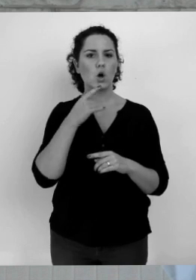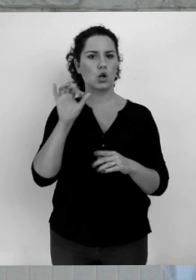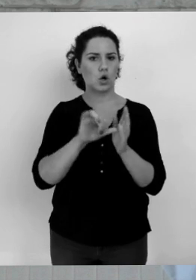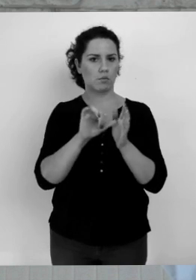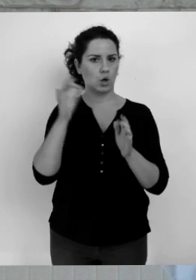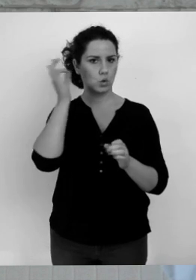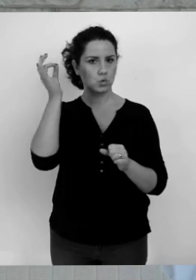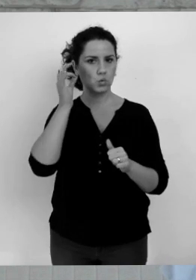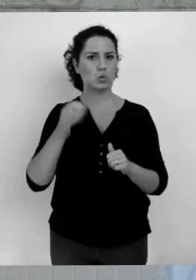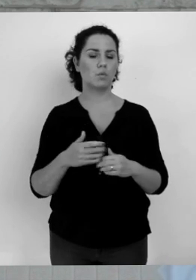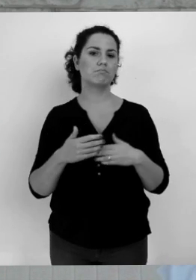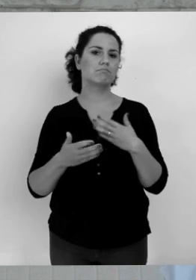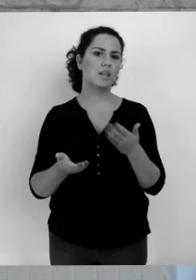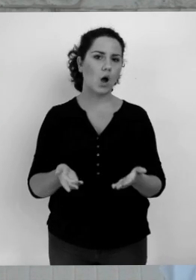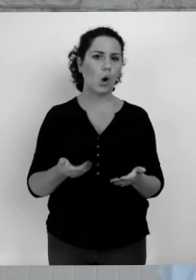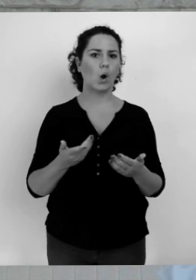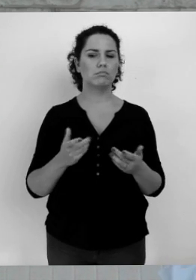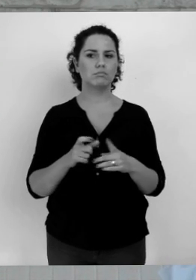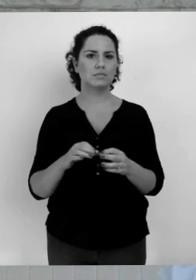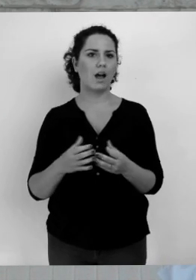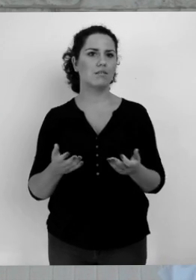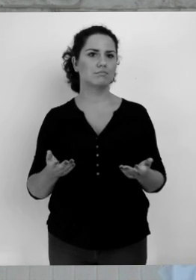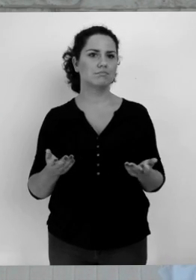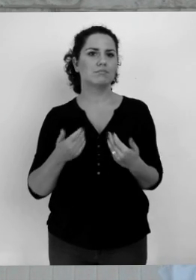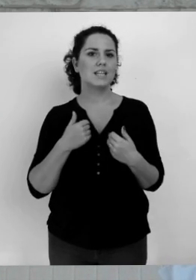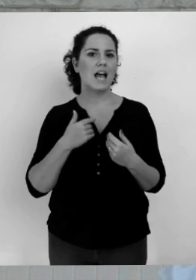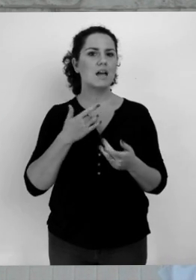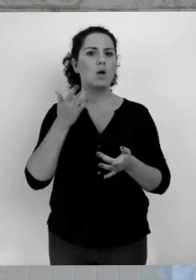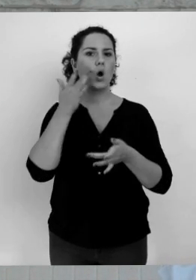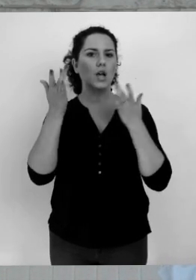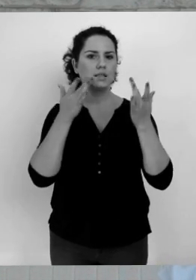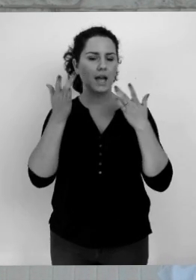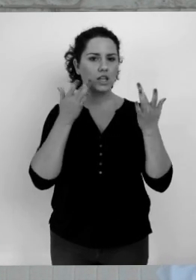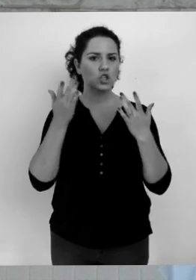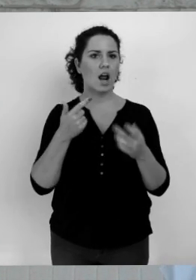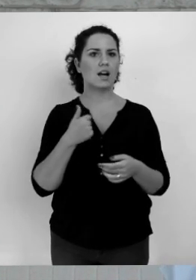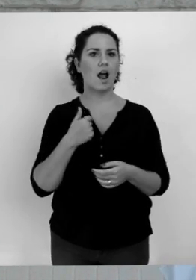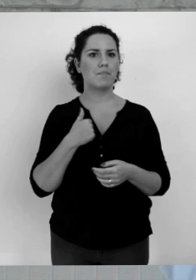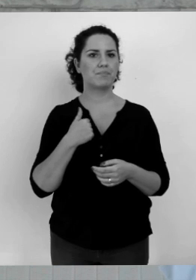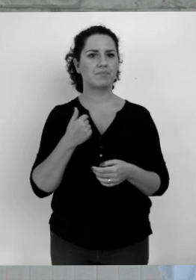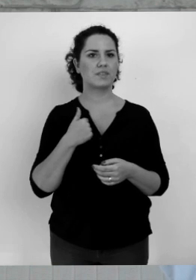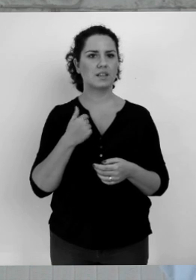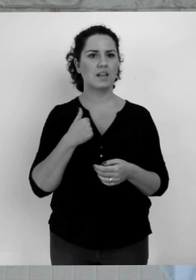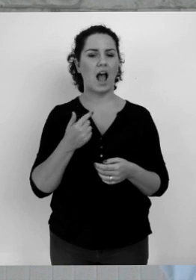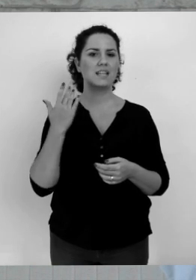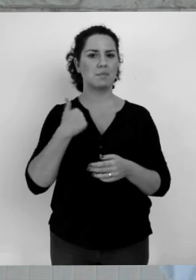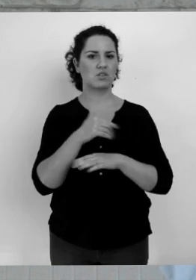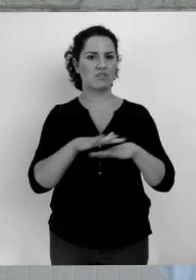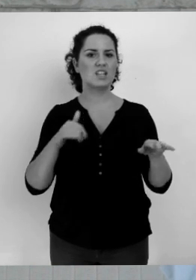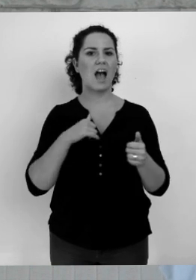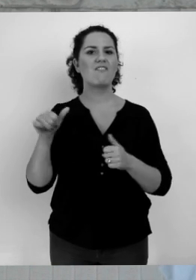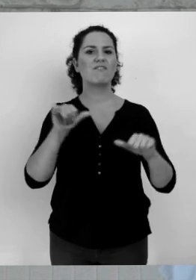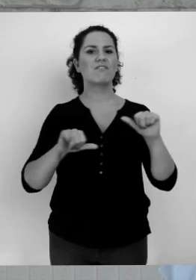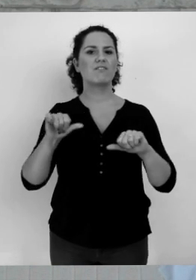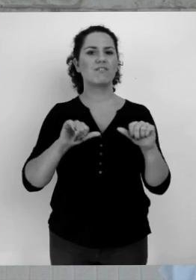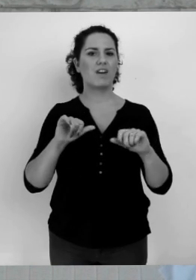čuju. Tako da... Ja sam kosmetičarka, a sam prva se prošla za farmaceuta.